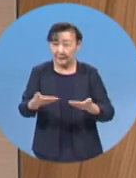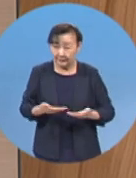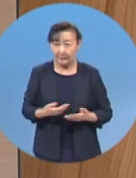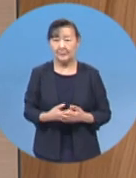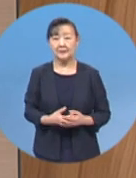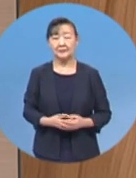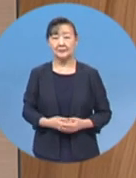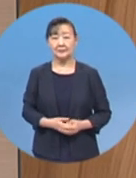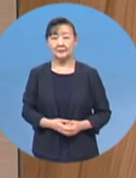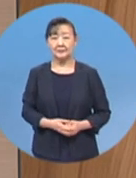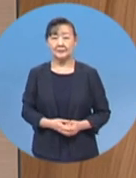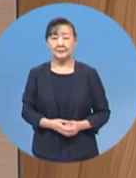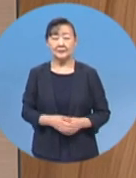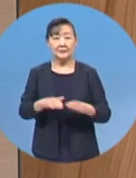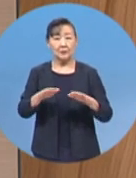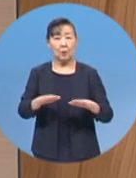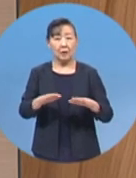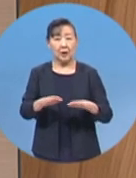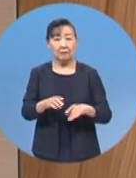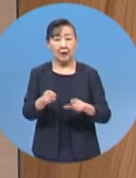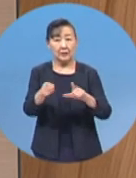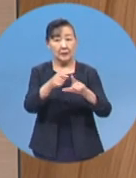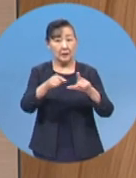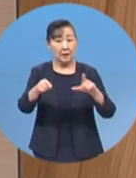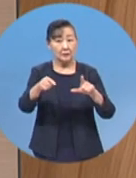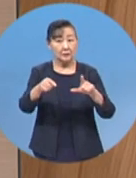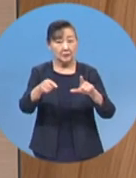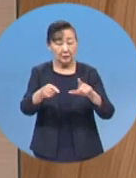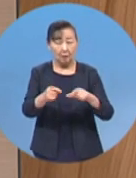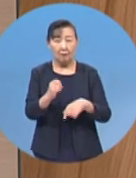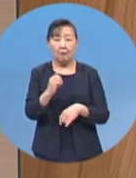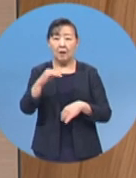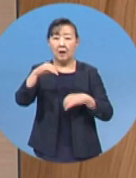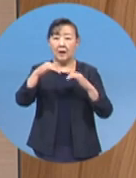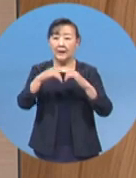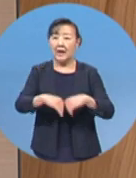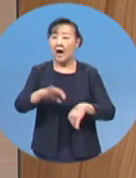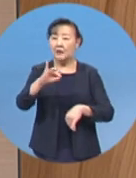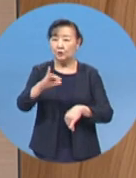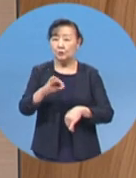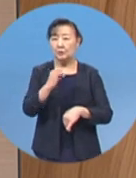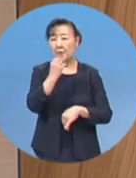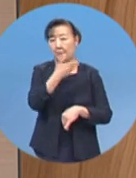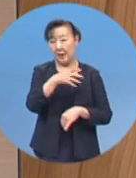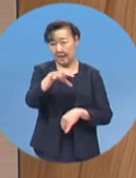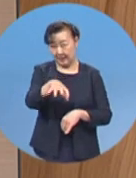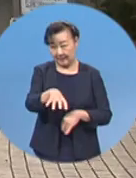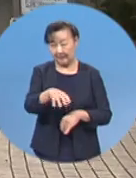。今回は習志野市の八つバラ園に伺ってきましたのでご覧ください。